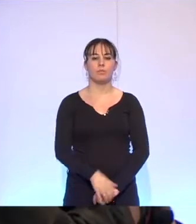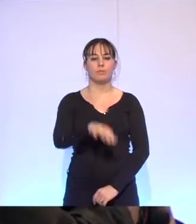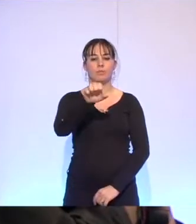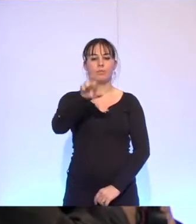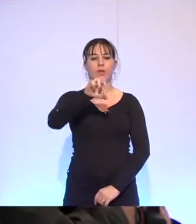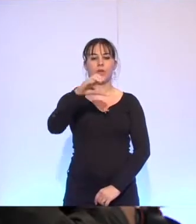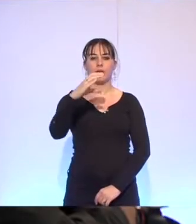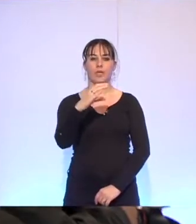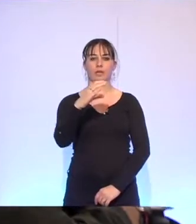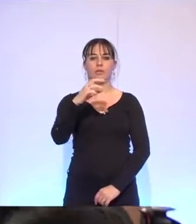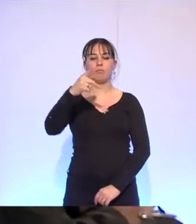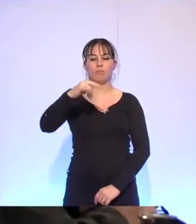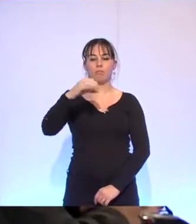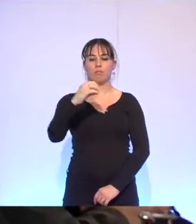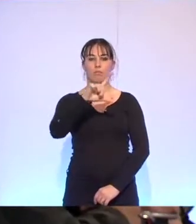Éric Piolle.